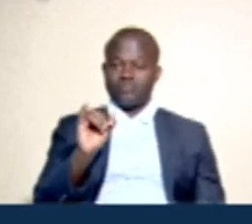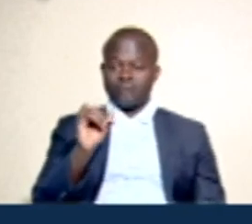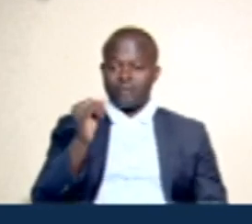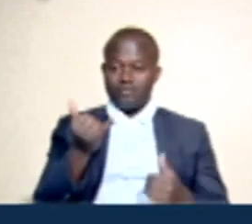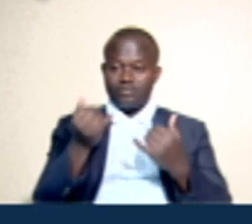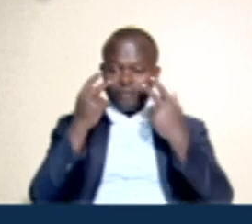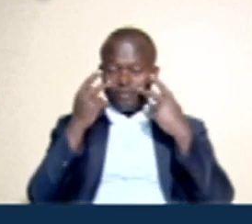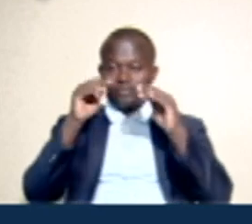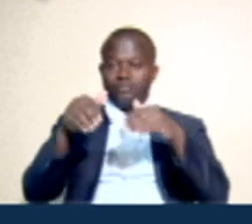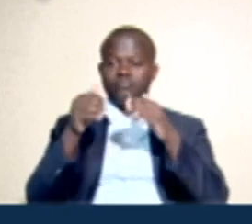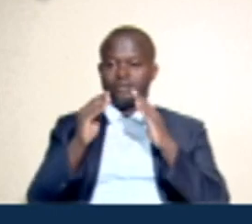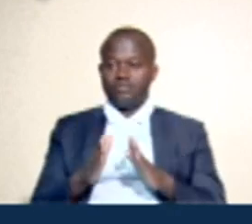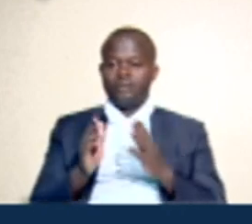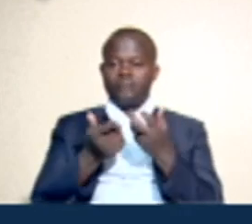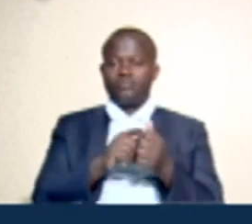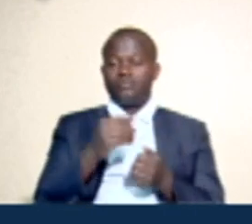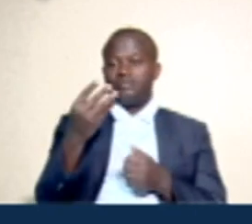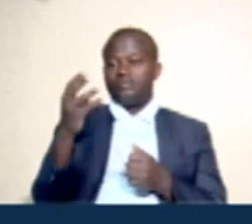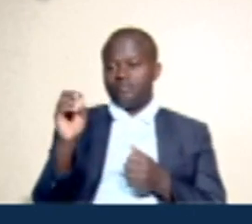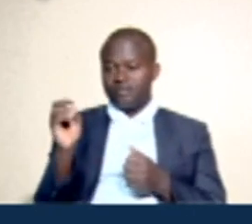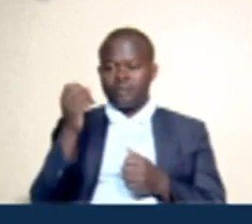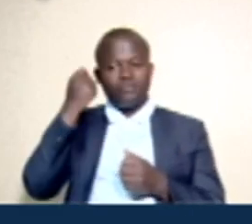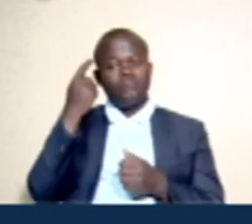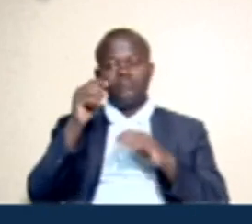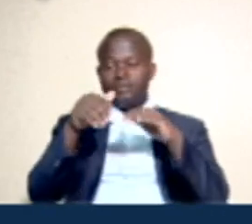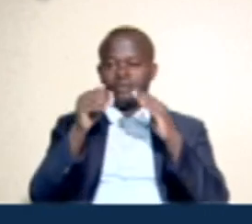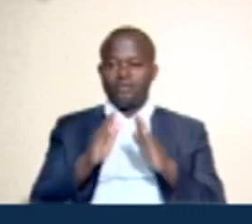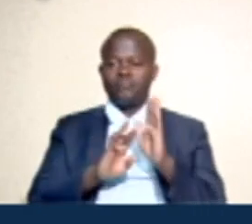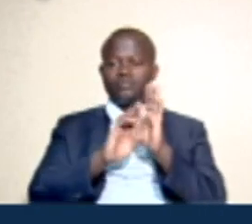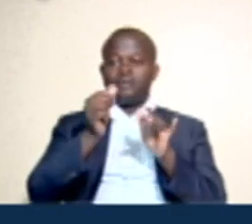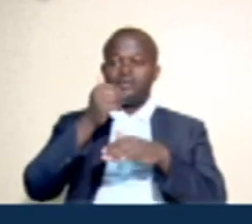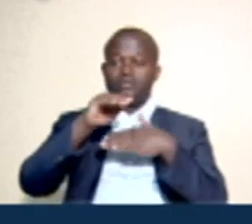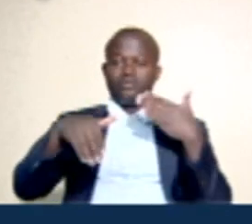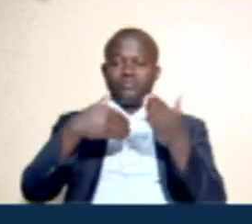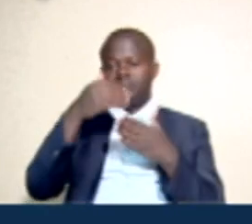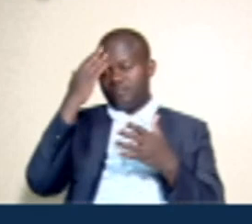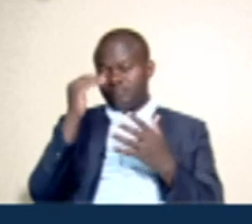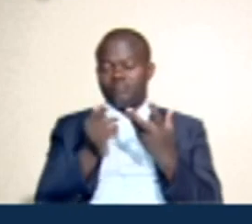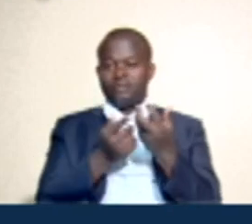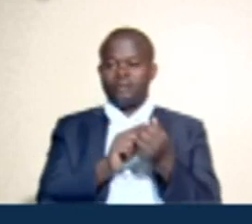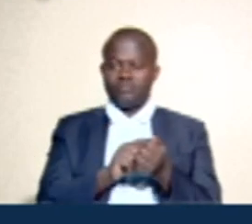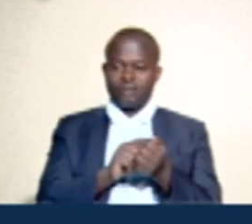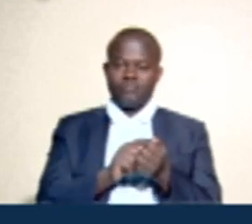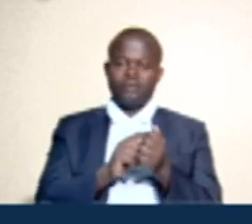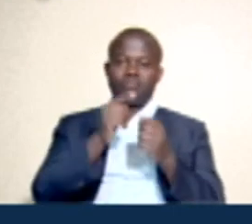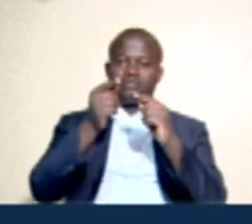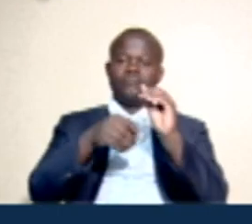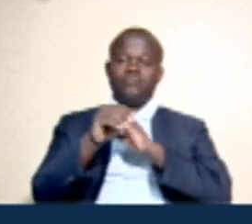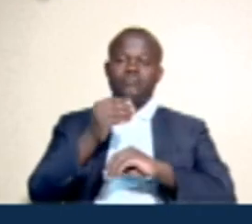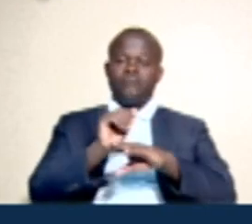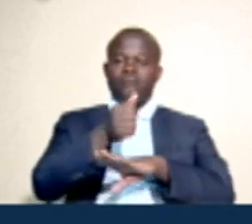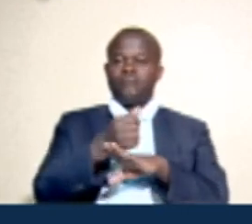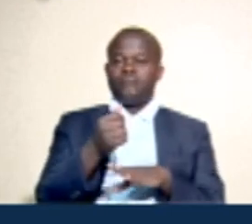ukareba ku muhinzi twamubariye 400. Ubu ni umuhinzi uhagarariye abandi kuko twakoze impuzandengo. Noneho twagera ku isoko